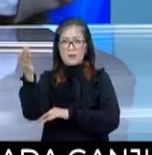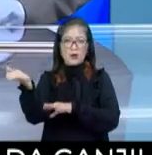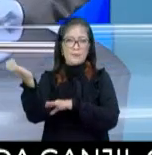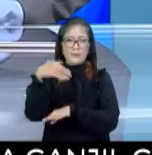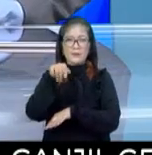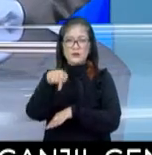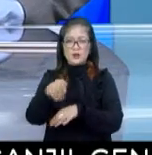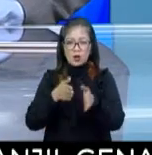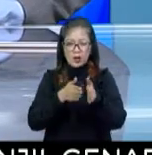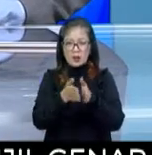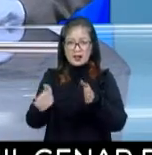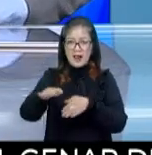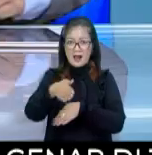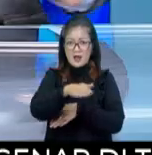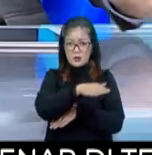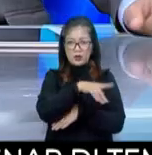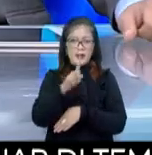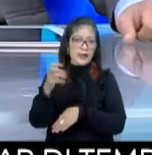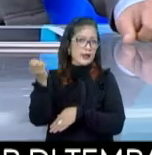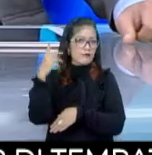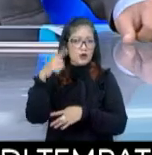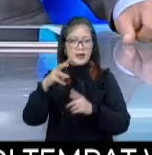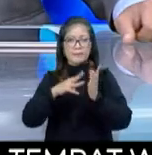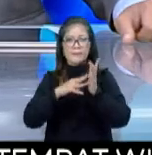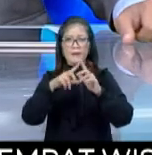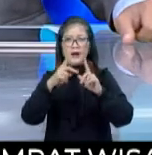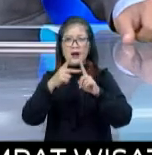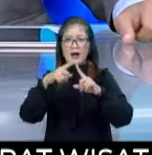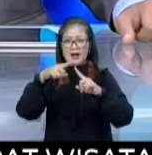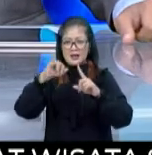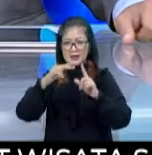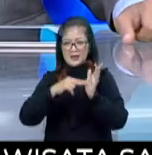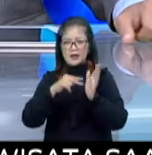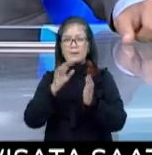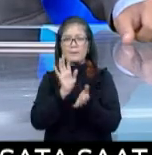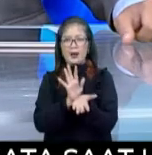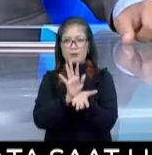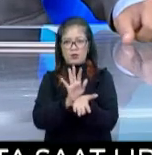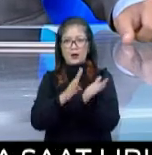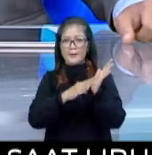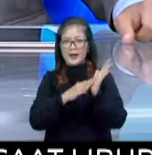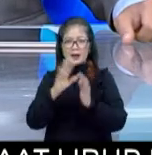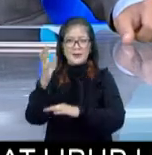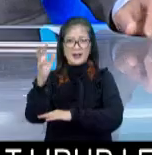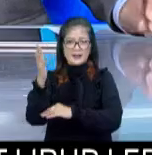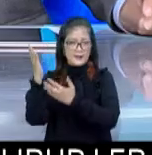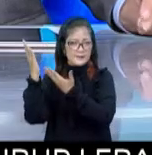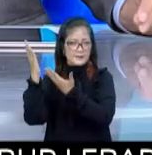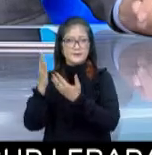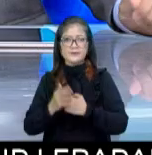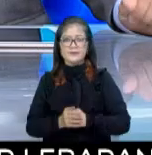melewati jalur laut. Dan berikut laporan selengkapnya dari Mahathir Muhammad dan juru kamera Septian Bayu di pelabuhan Merak